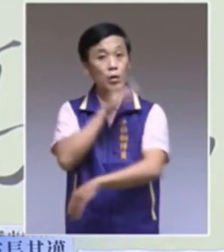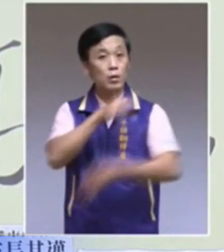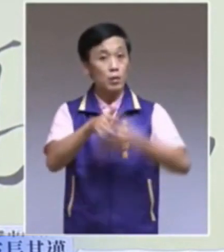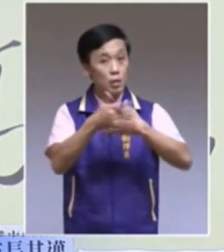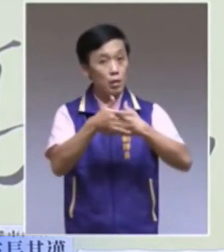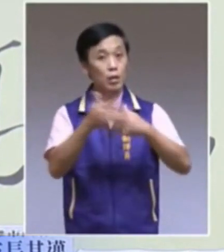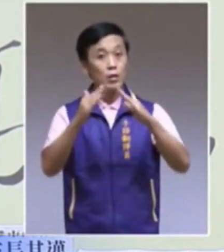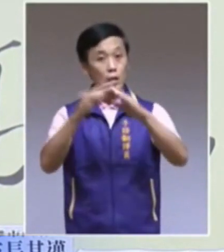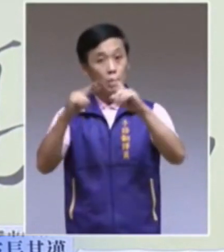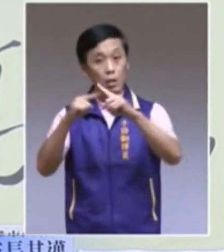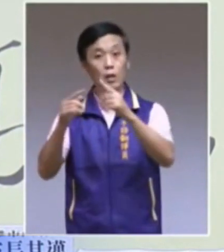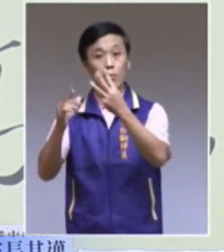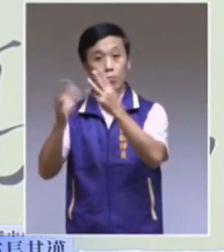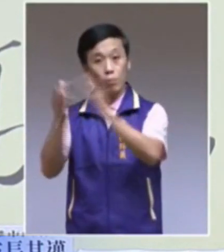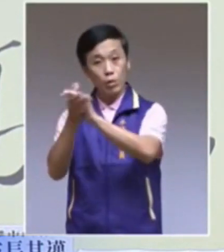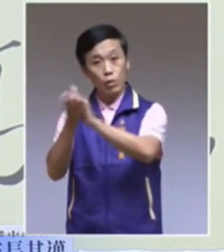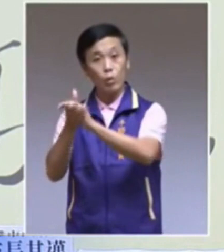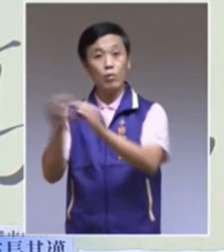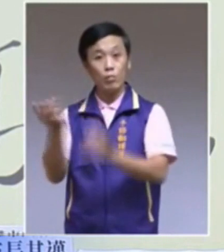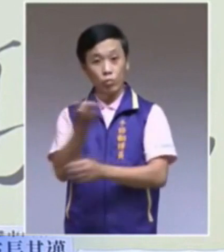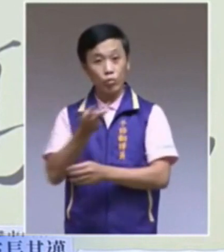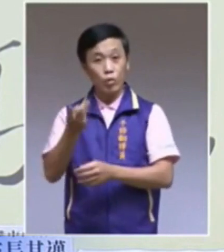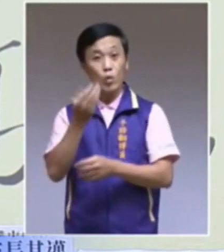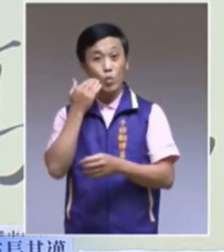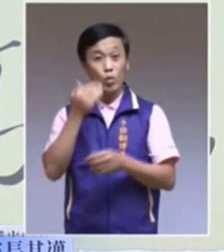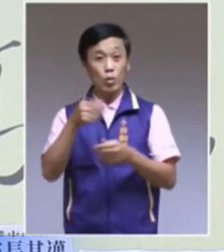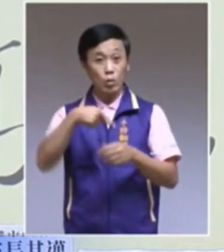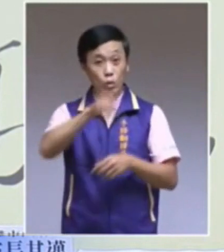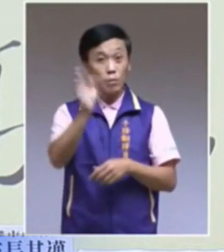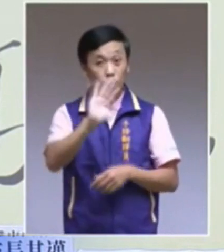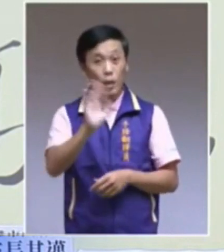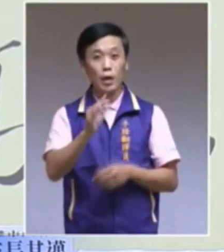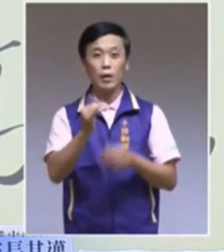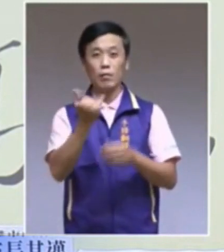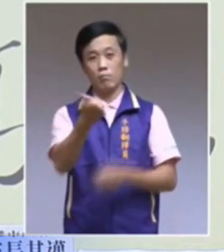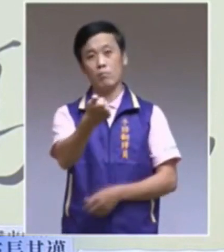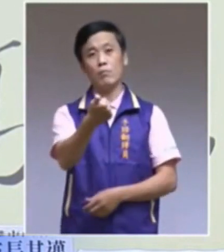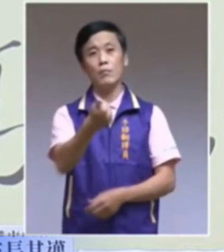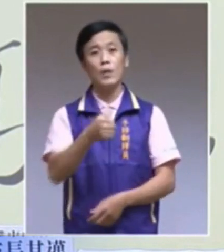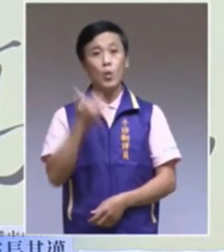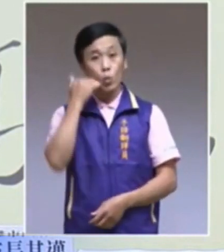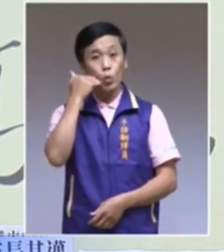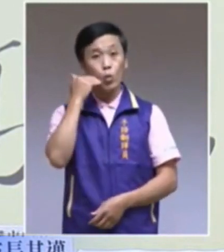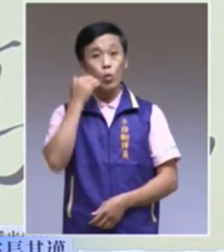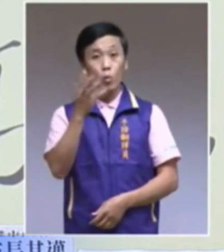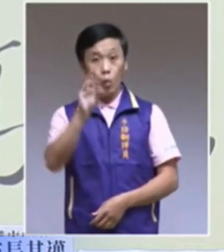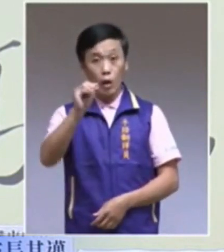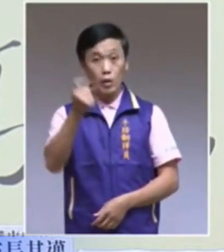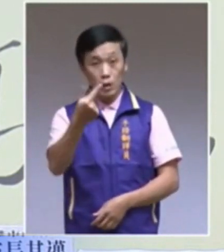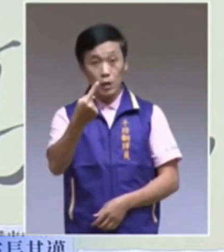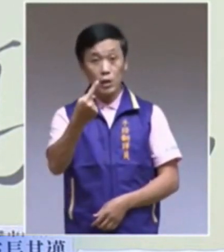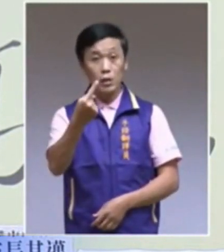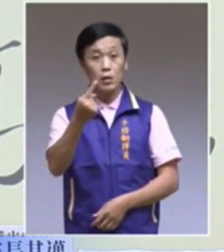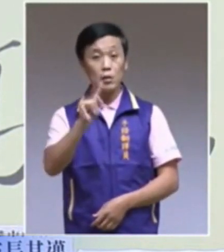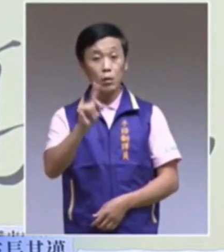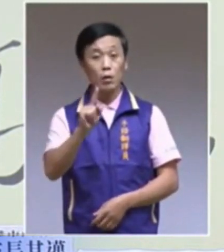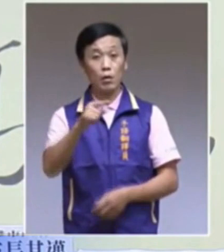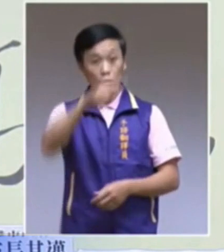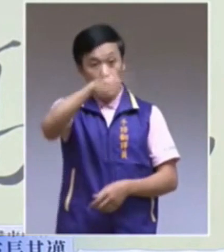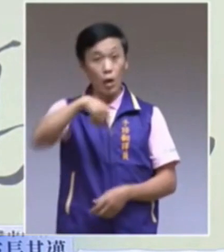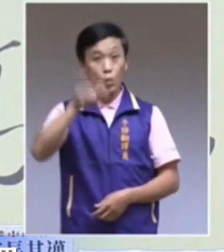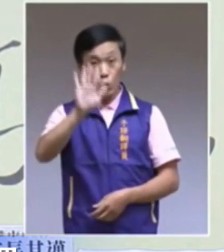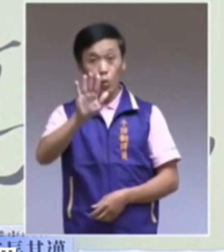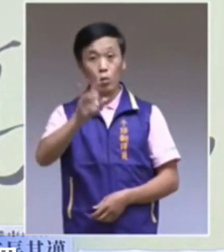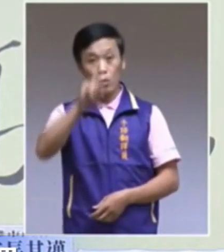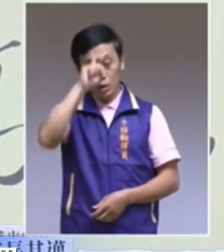朋友，当然能免能免，能免好，能免则免。但是万一真的是来，好，也拜托大